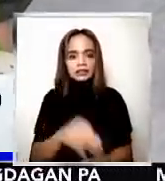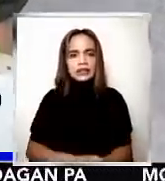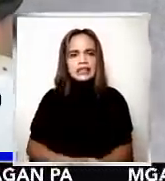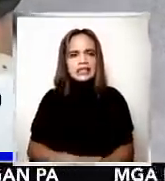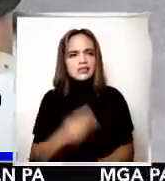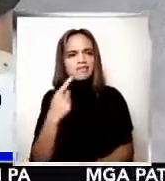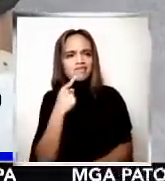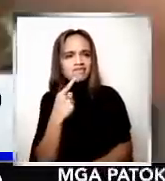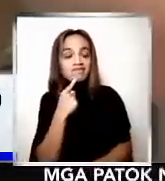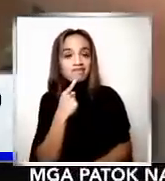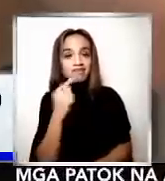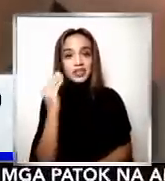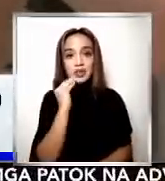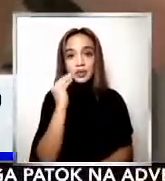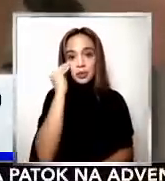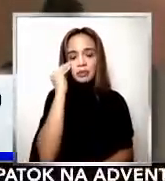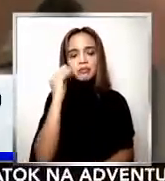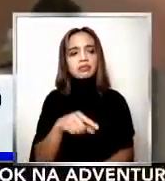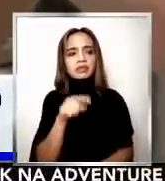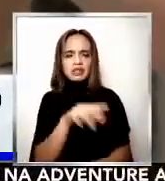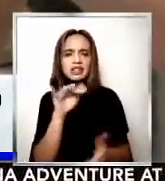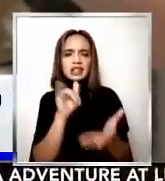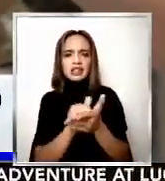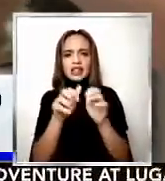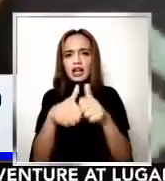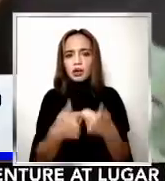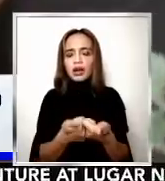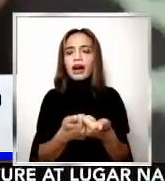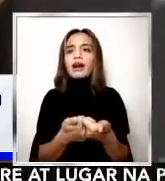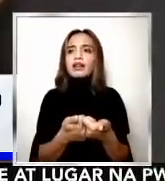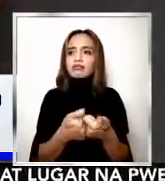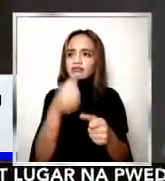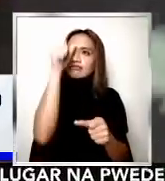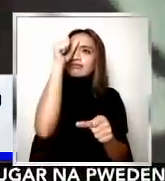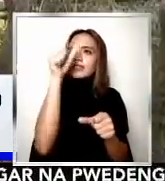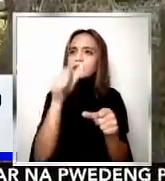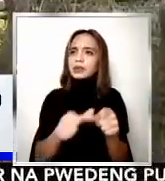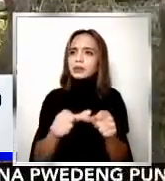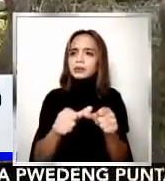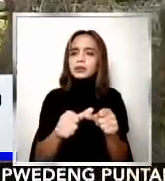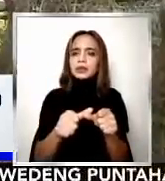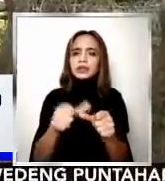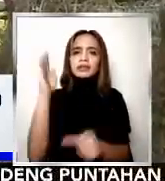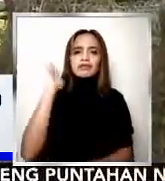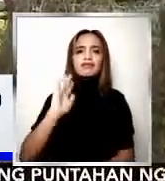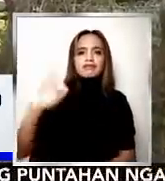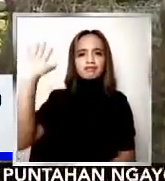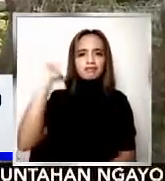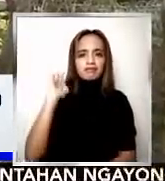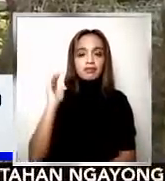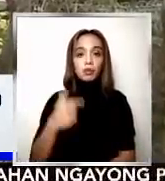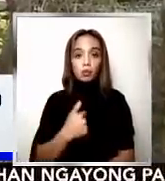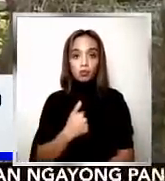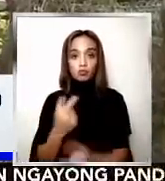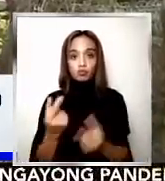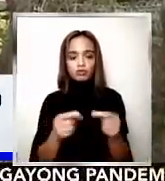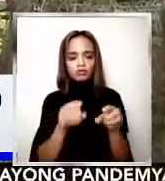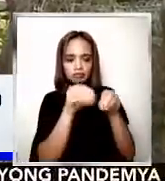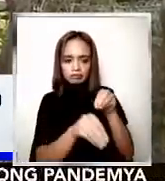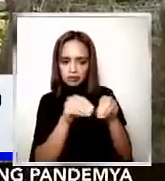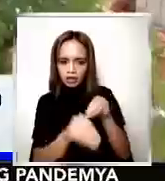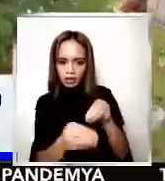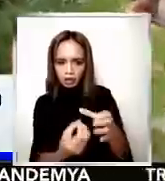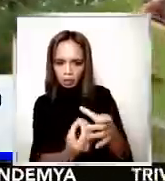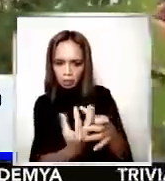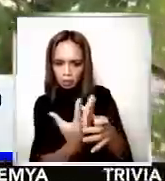ang kanyang paraan para balikan ang nakaraan. Pag nagtanim ako dito, tapos nakita kong lumago, parang nasa probinsya na